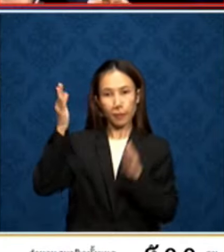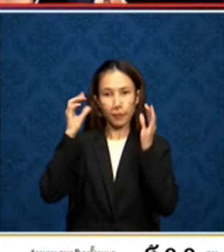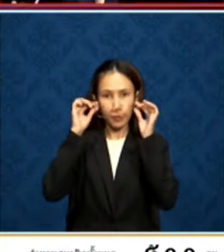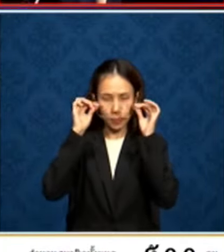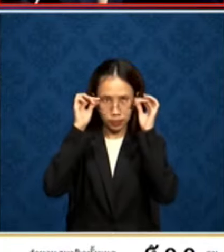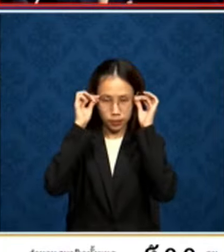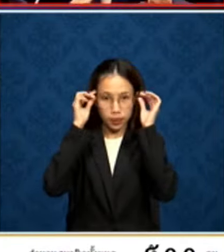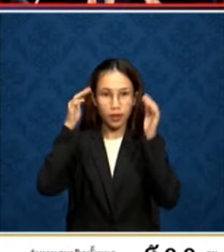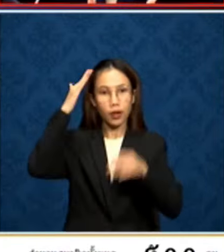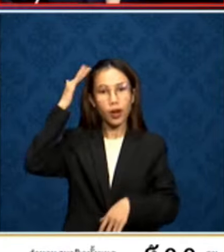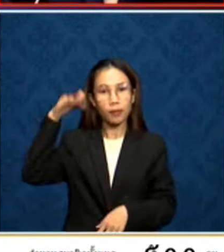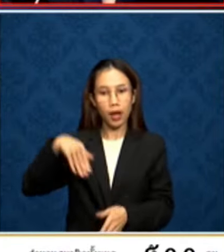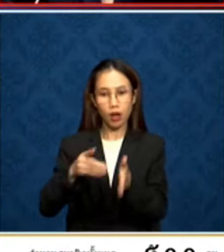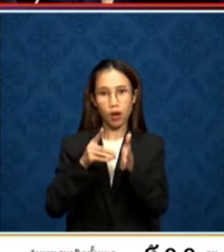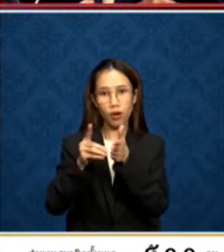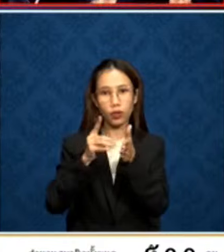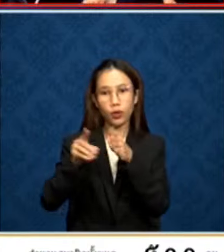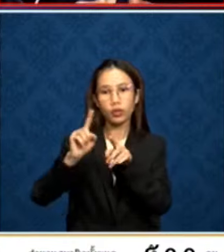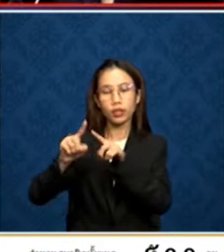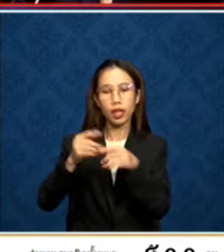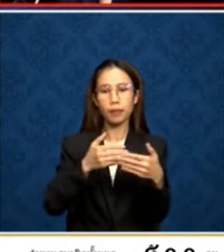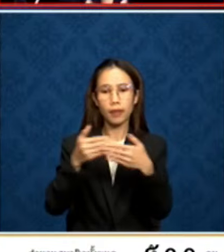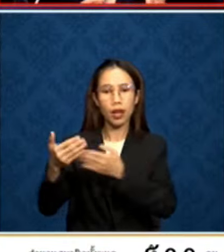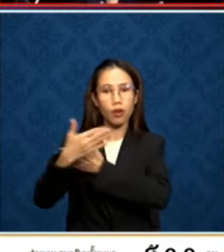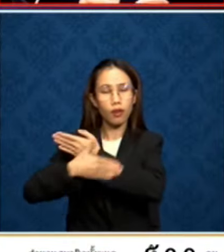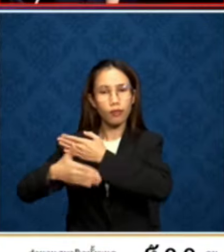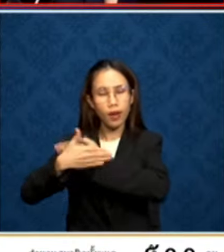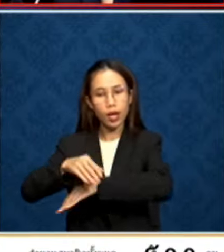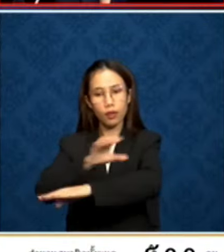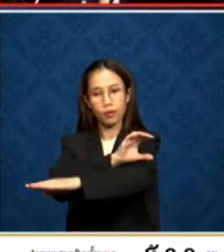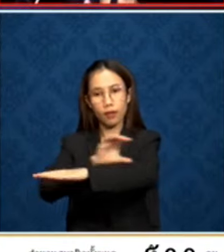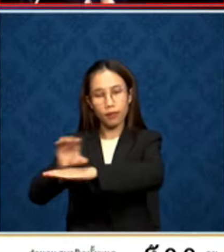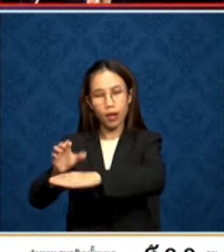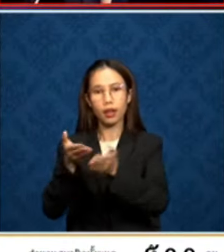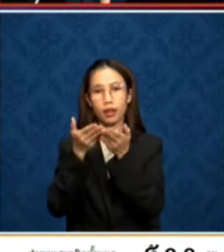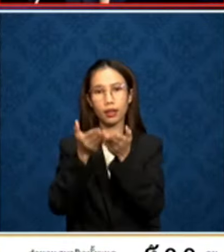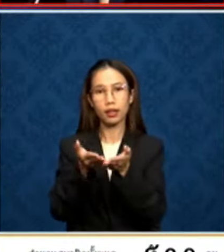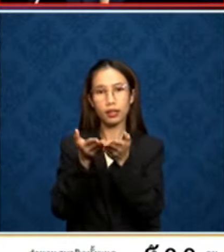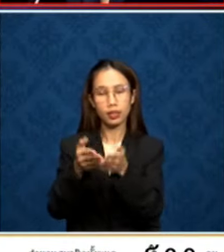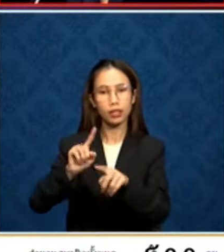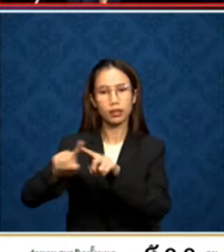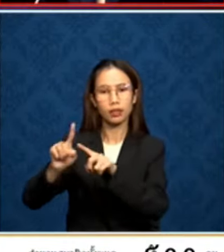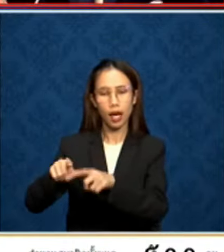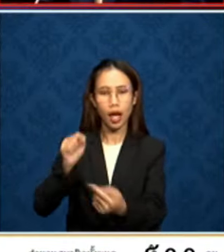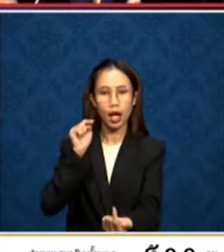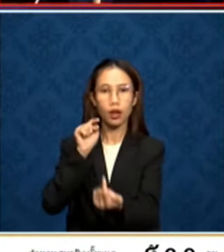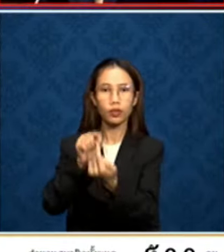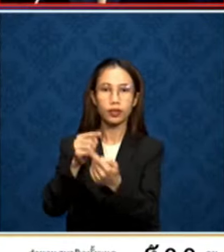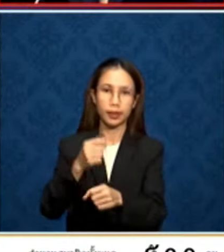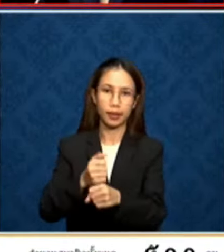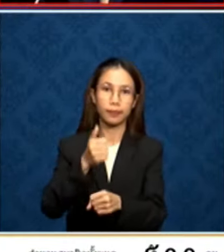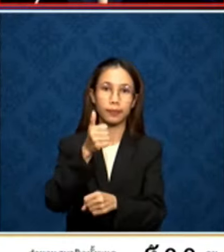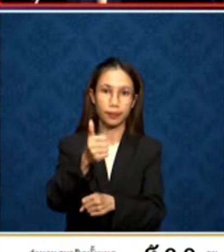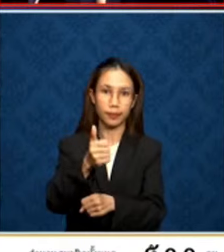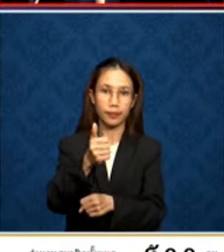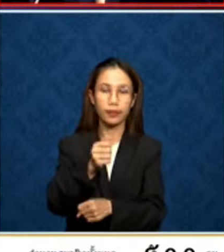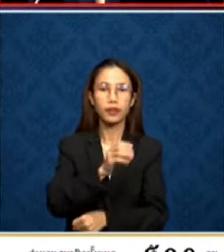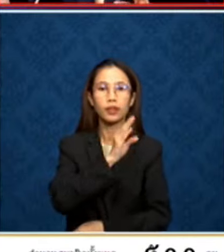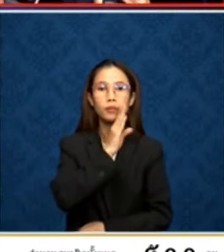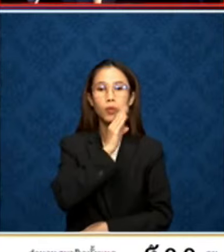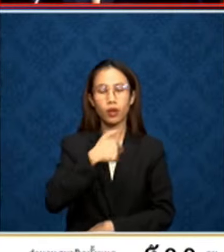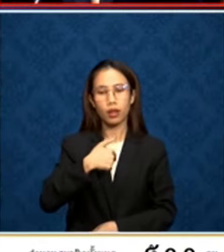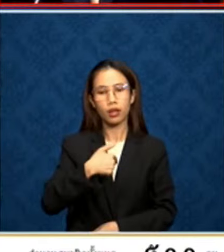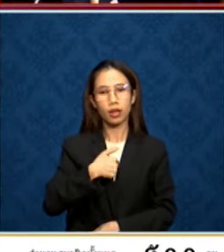ทางมาถึงสถานีรถไฟรถไฟฟ้าท่าเรือให้มากขึ้นได้ไม่เช่นนั้นแล้วนะคะต่อให้เรามี